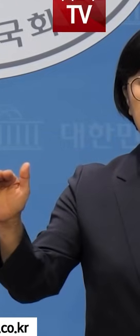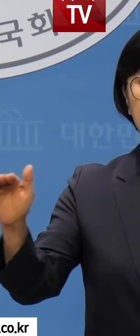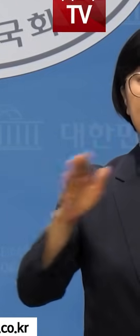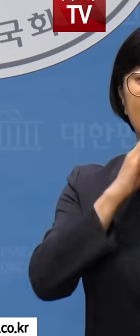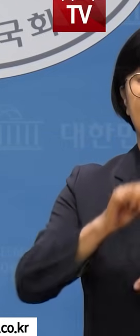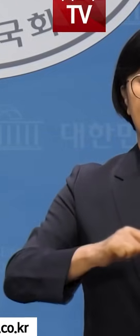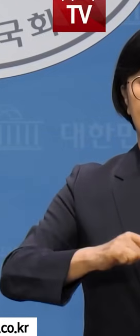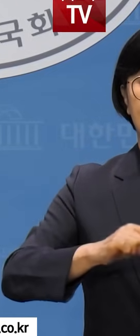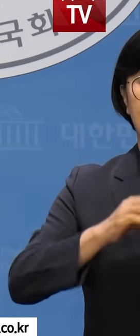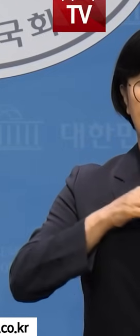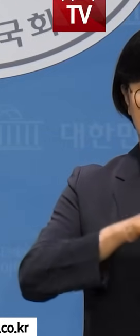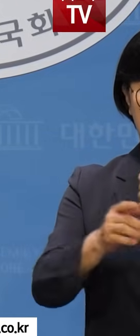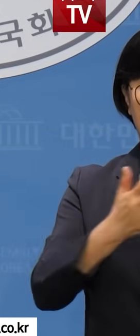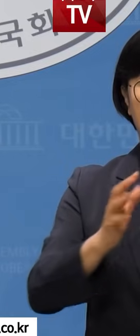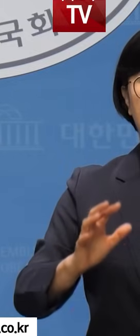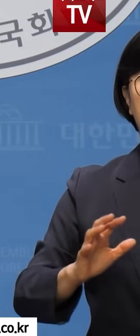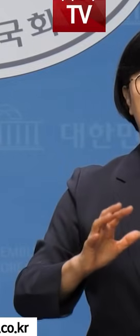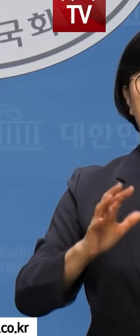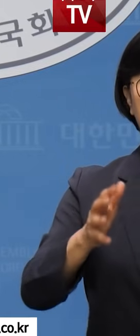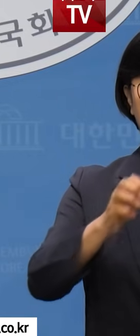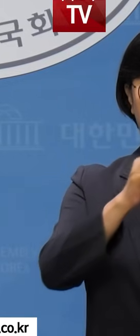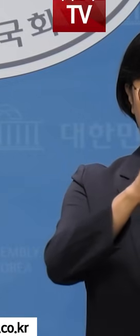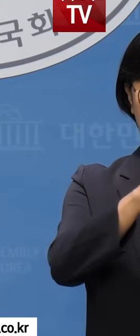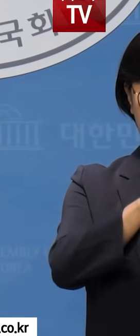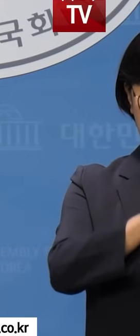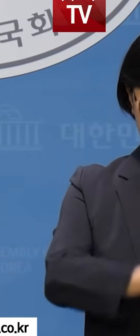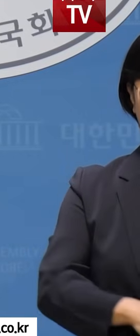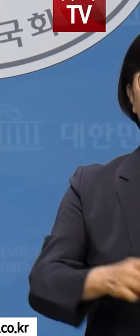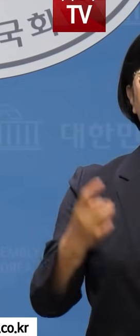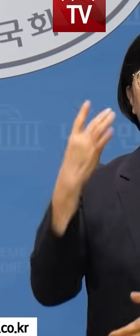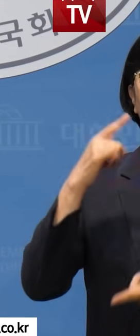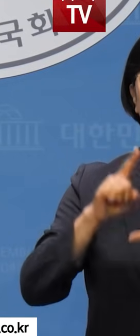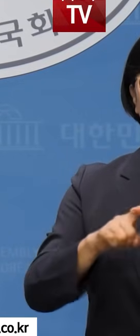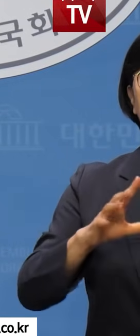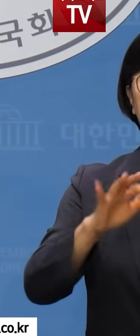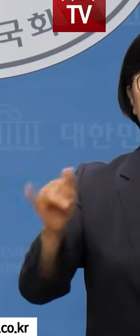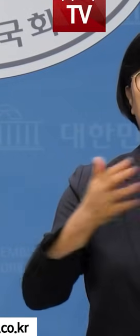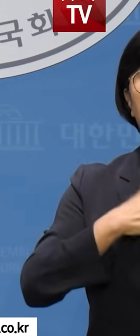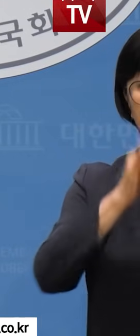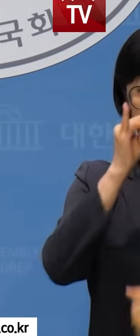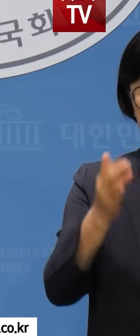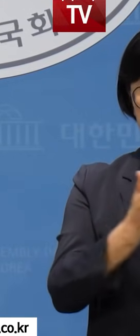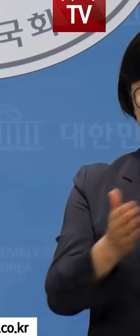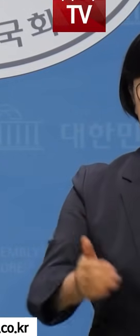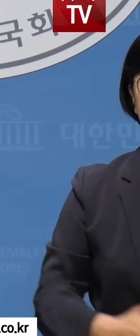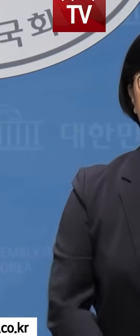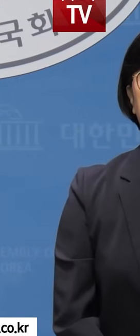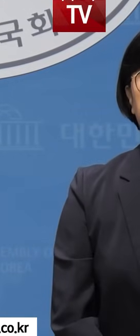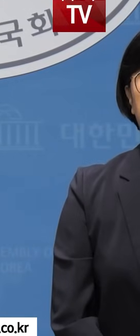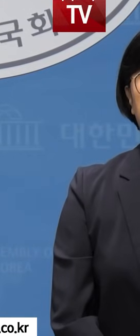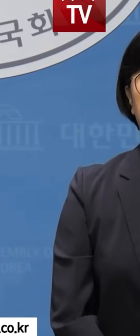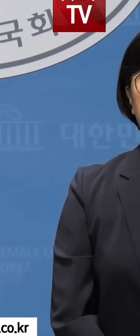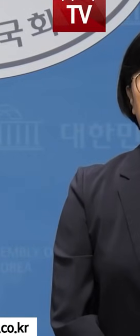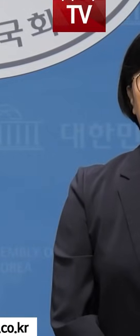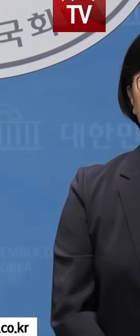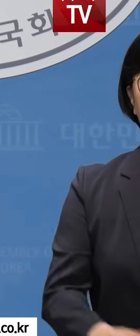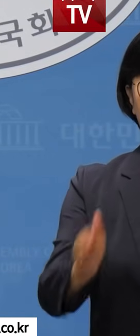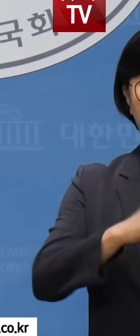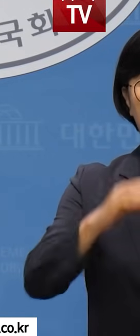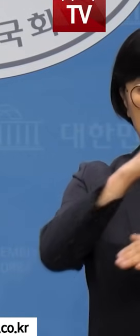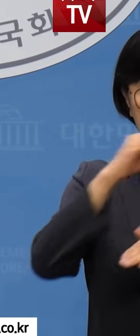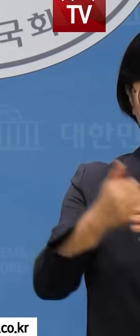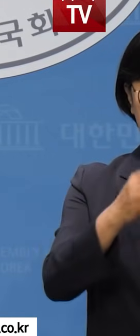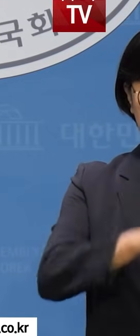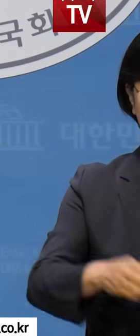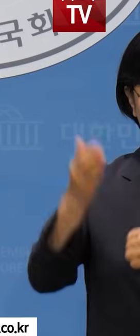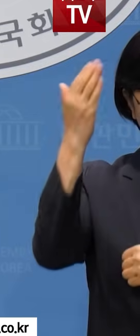진리가 국가 유지의 기본 원리라는 사실을 국민들은 알고 있기 때문입니다. 이것이 바로 공정과